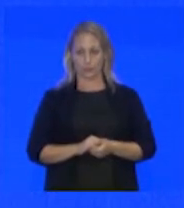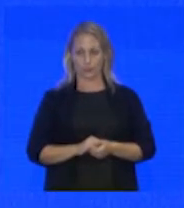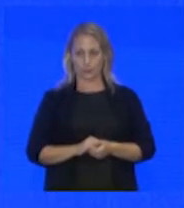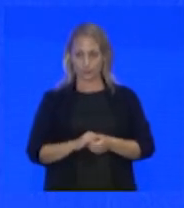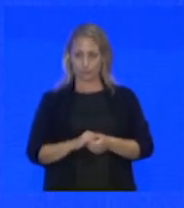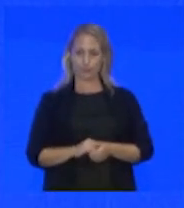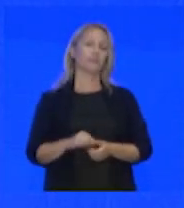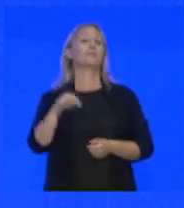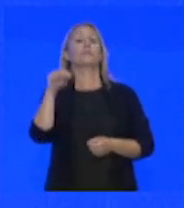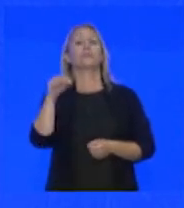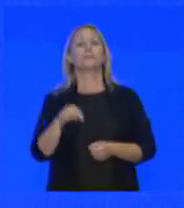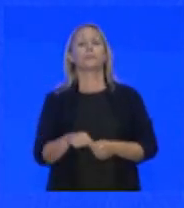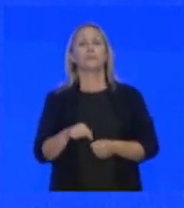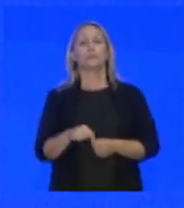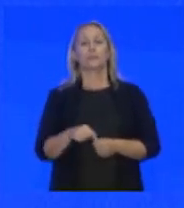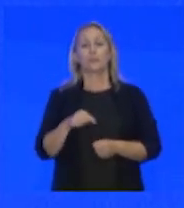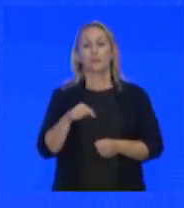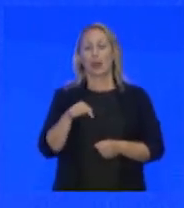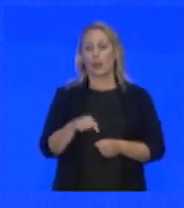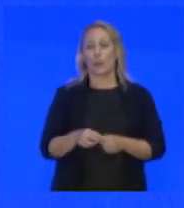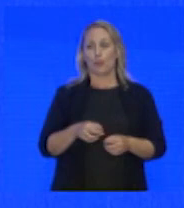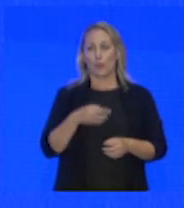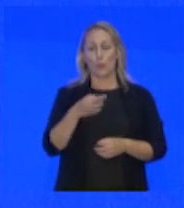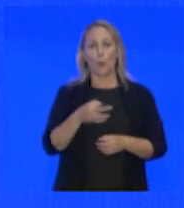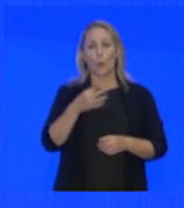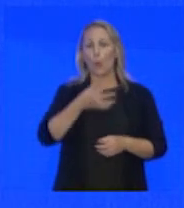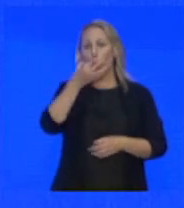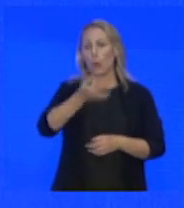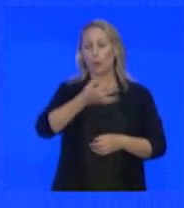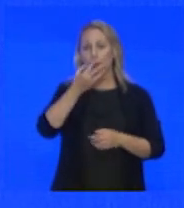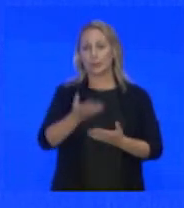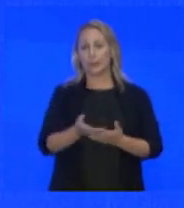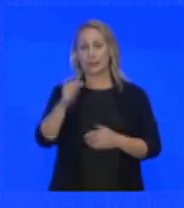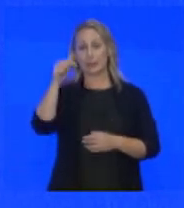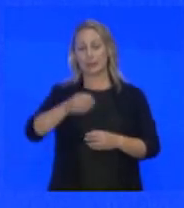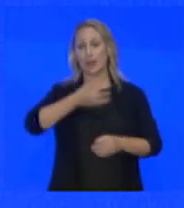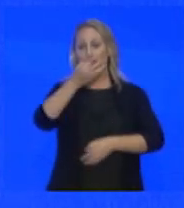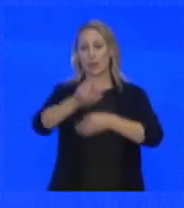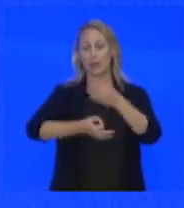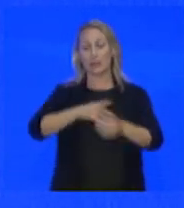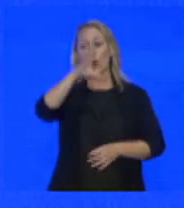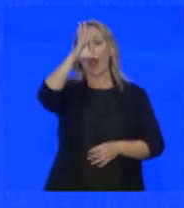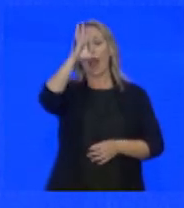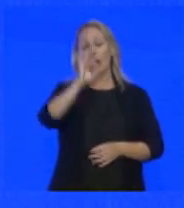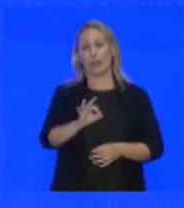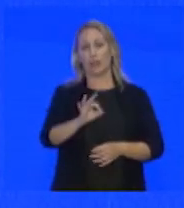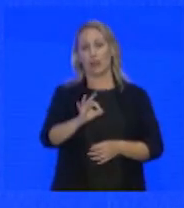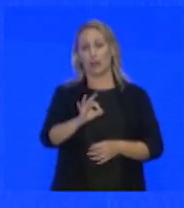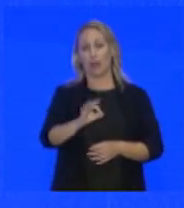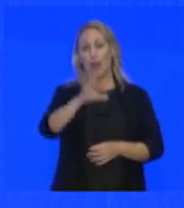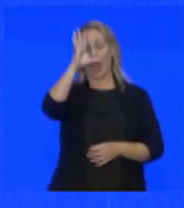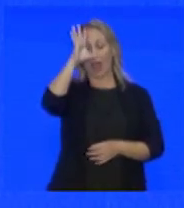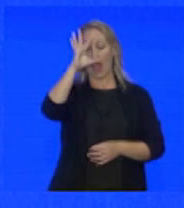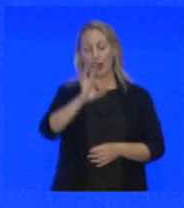για το μετρό θα μιλήσω λίγο περισσότερο. Και κυρίως θα μιλήσω σήμερα αληθινά, ειλικρινά